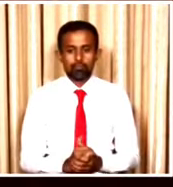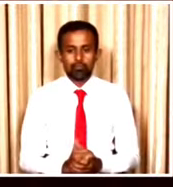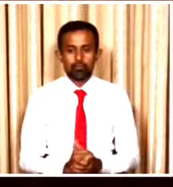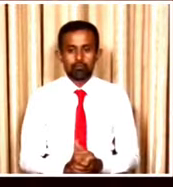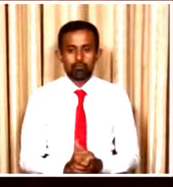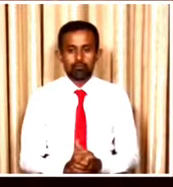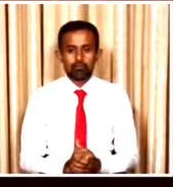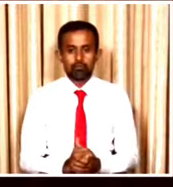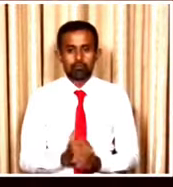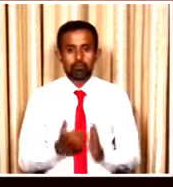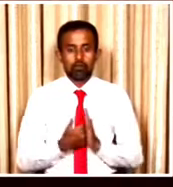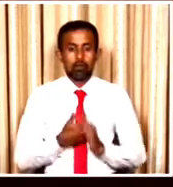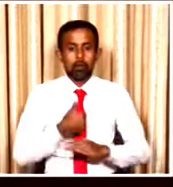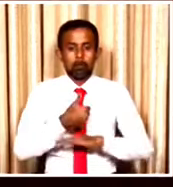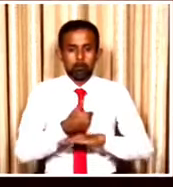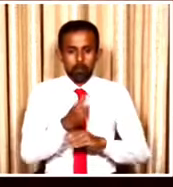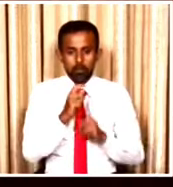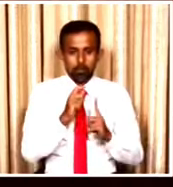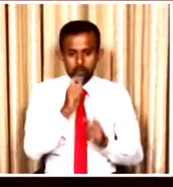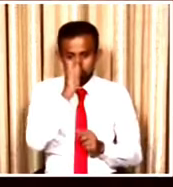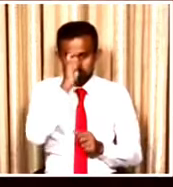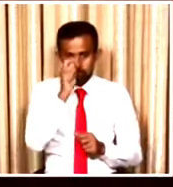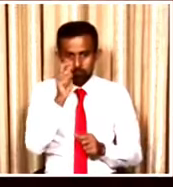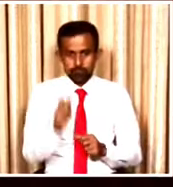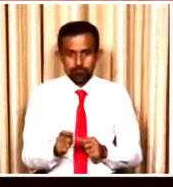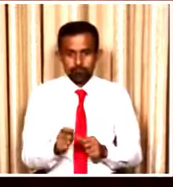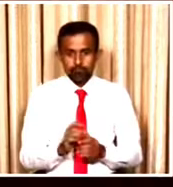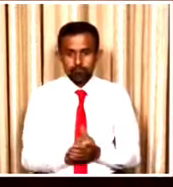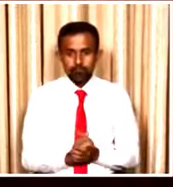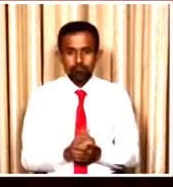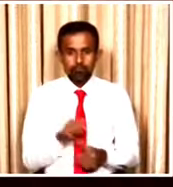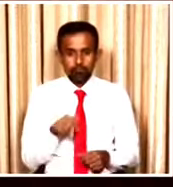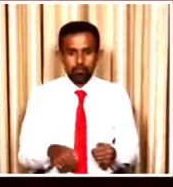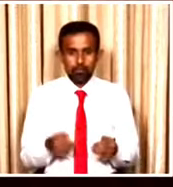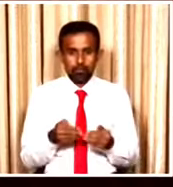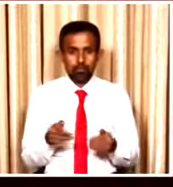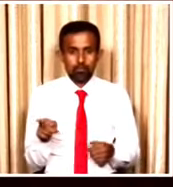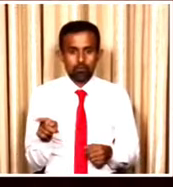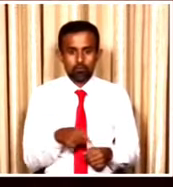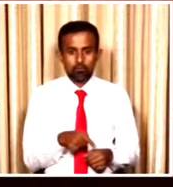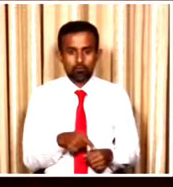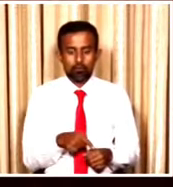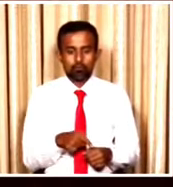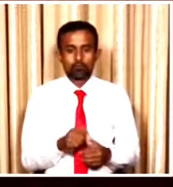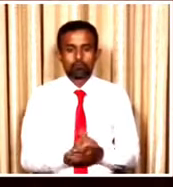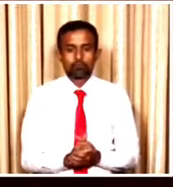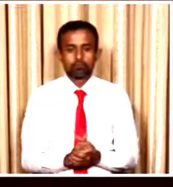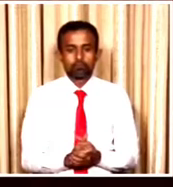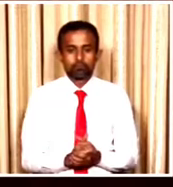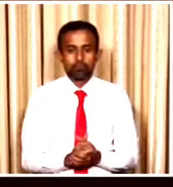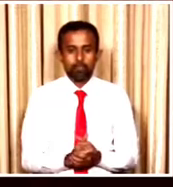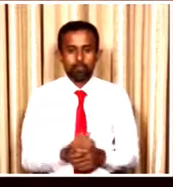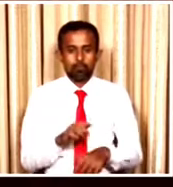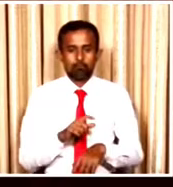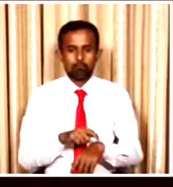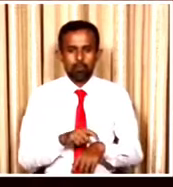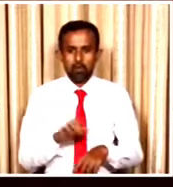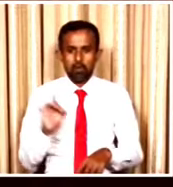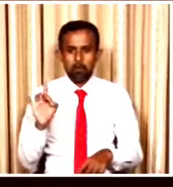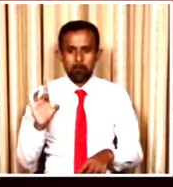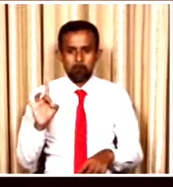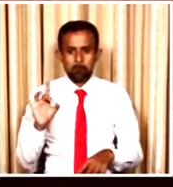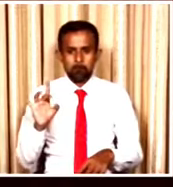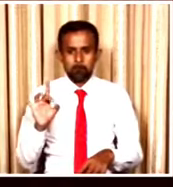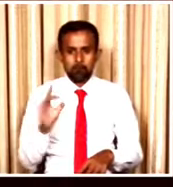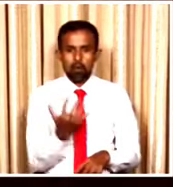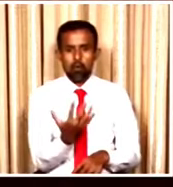දාංග මුරිපිනරවර්ගලේ ඉන්ද්‍රිය දිනම් මික මුඛ්‍යමාක එනකේ 15 නිමිඩංගල් ගෞරව තලමයි දාංග ගියා යනවා